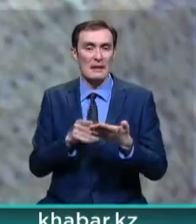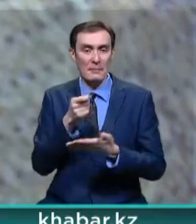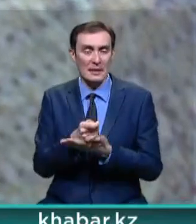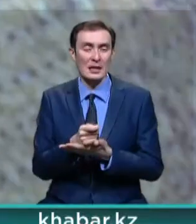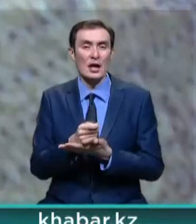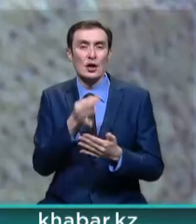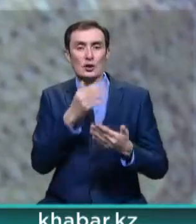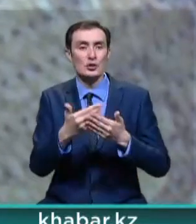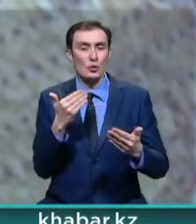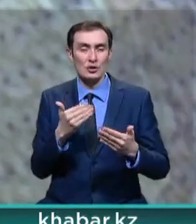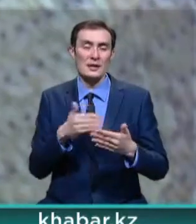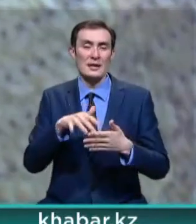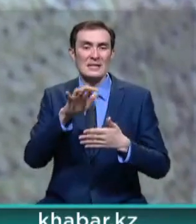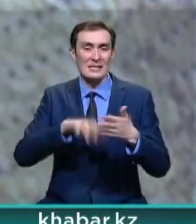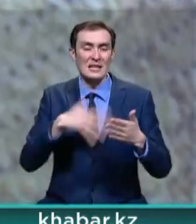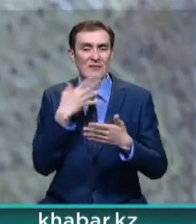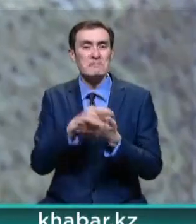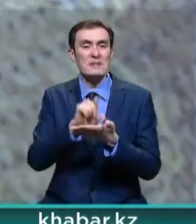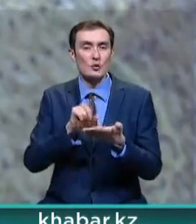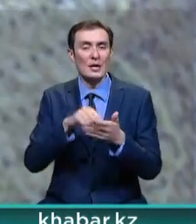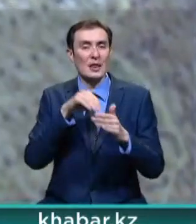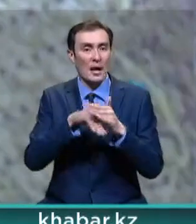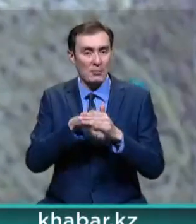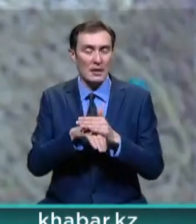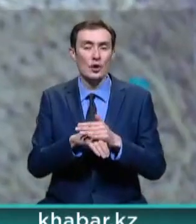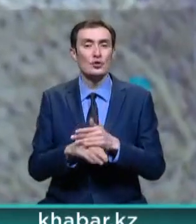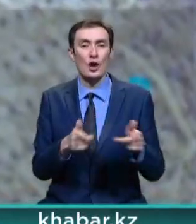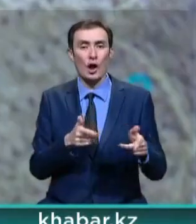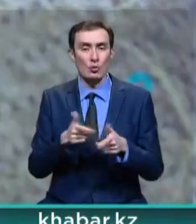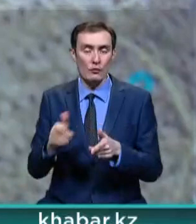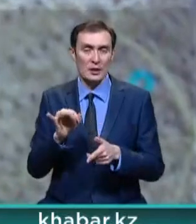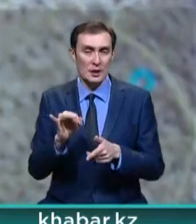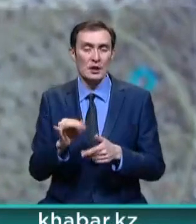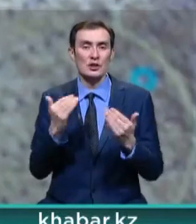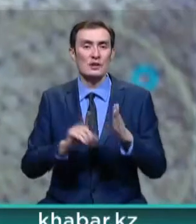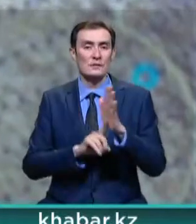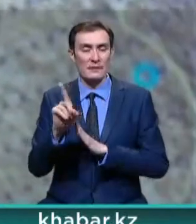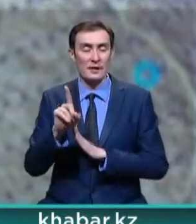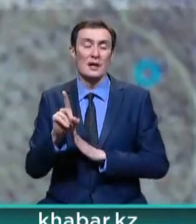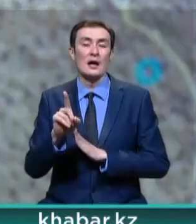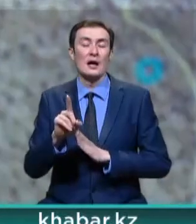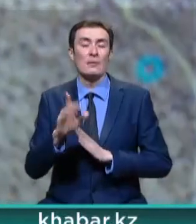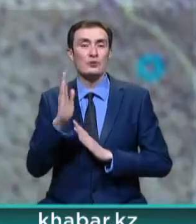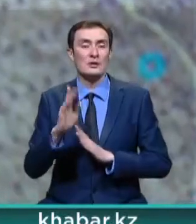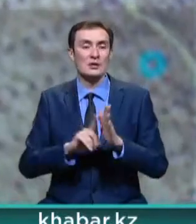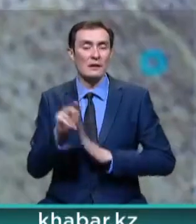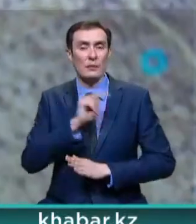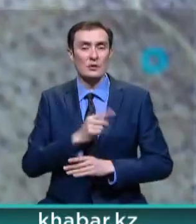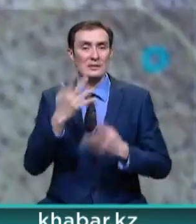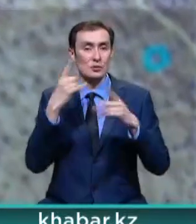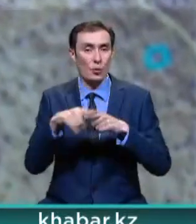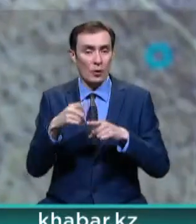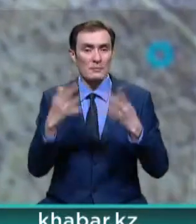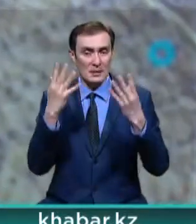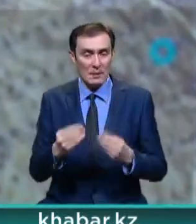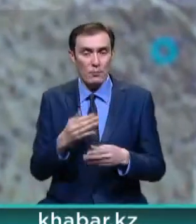на досрочное снятие своих пенсионных накоплений, уже разработана и готовится к запуску. Она будет запущена со дня на день